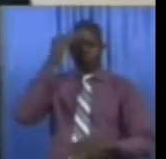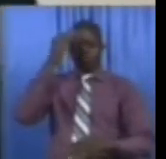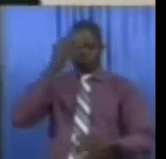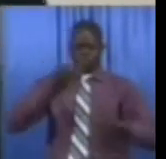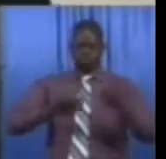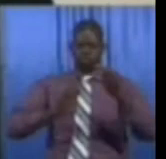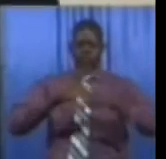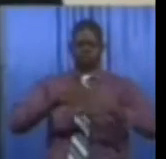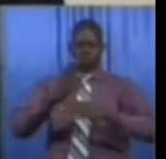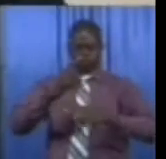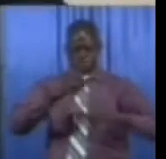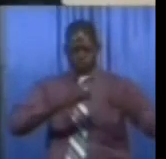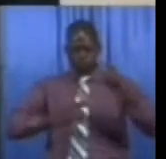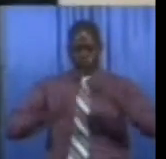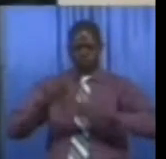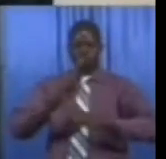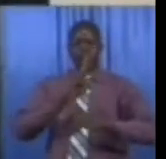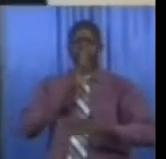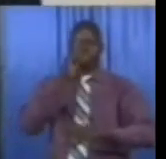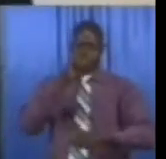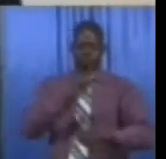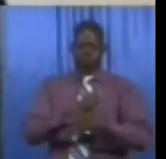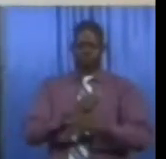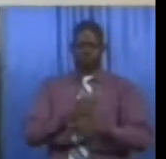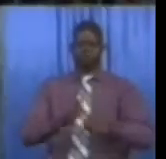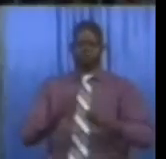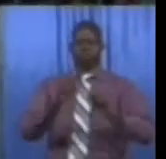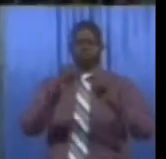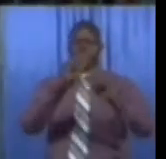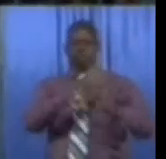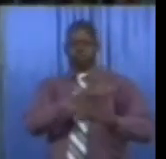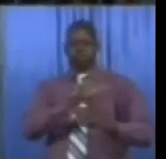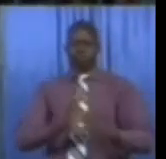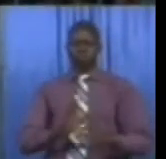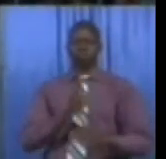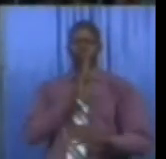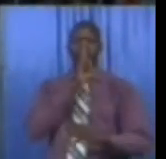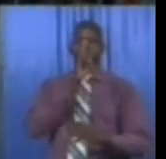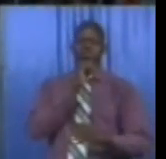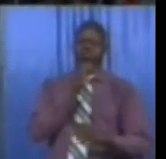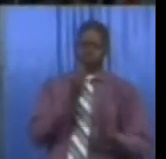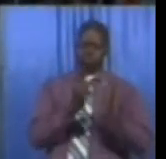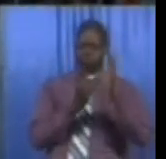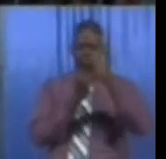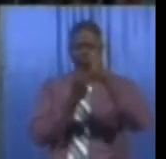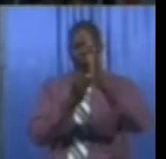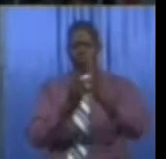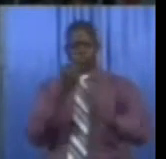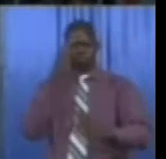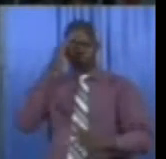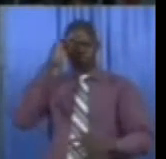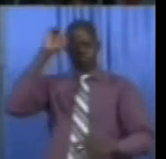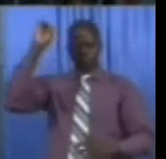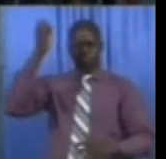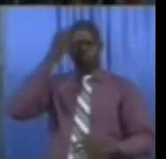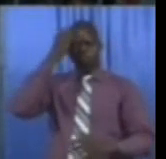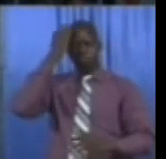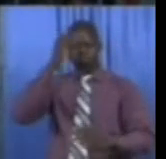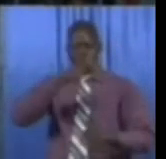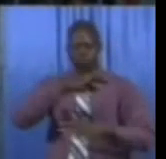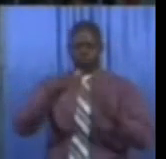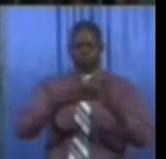après analyse que ce sont des activités communales et il ne serait pas indiqué pour l'État central de